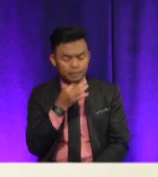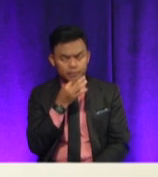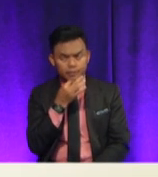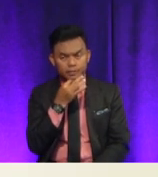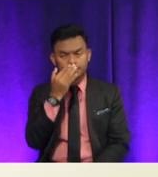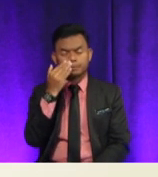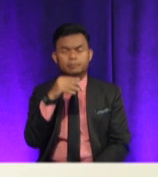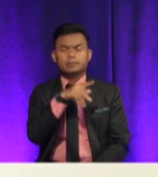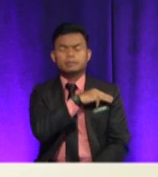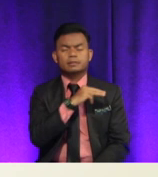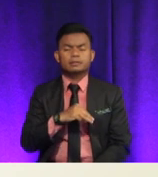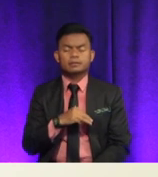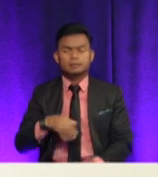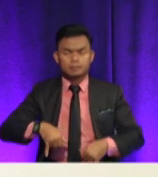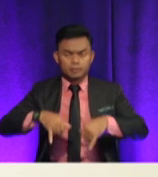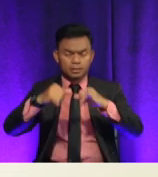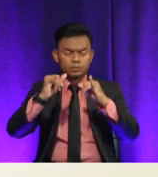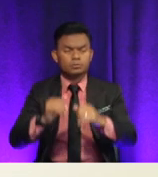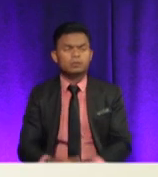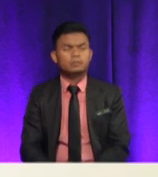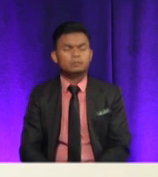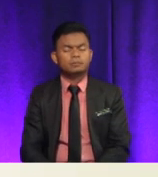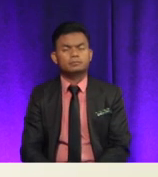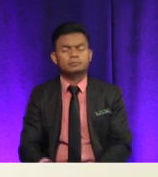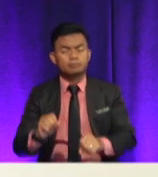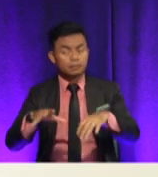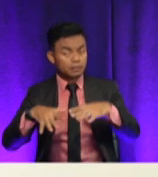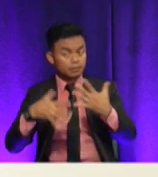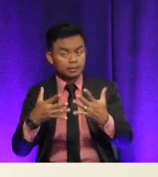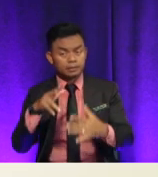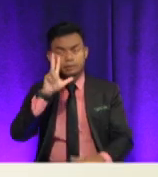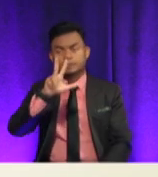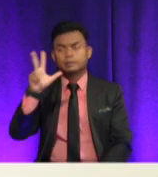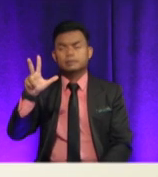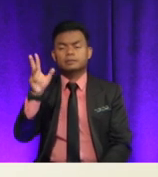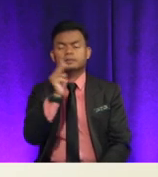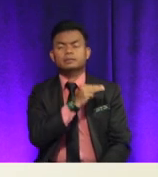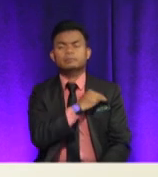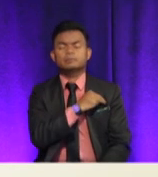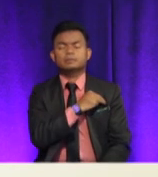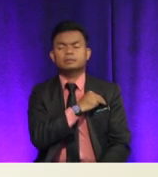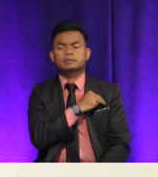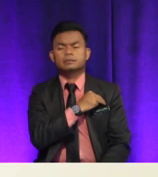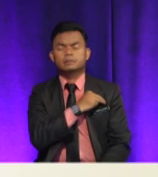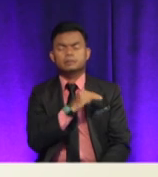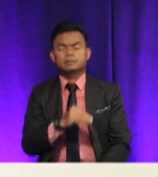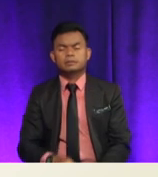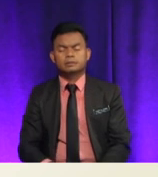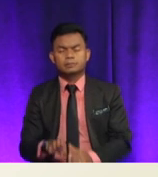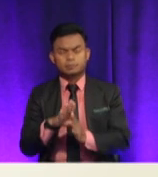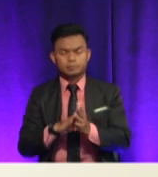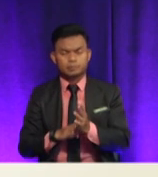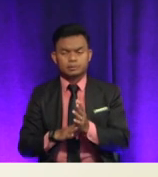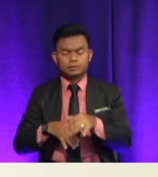keempat di sini oke bagaimana kepatuhan menteri tadi ketiga-tiga menteri tadi berjalan di dalam hutan apa